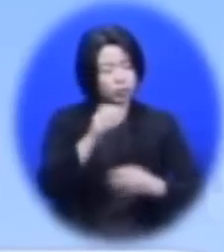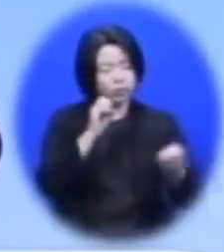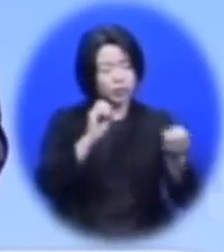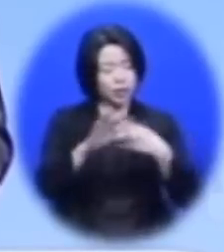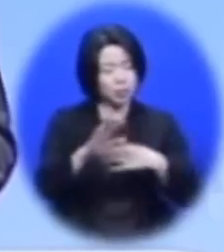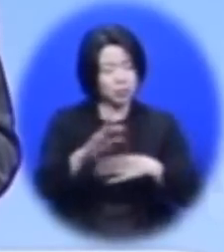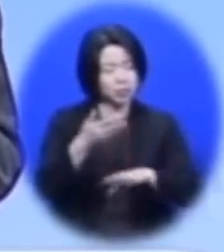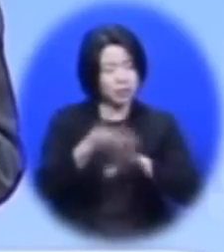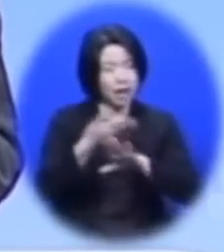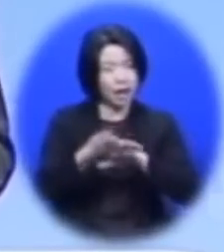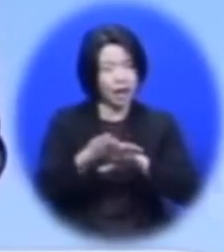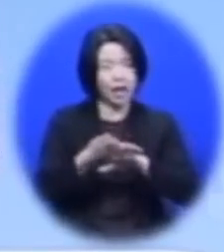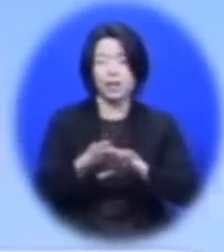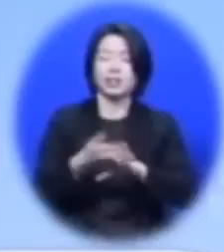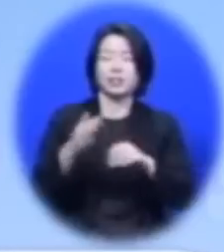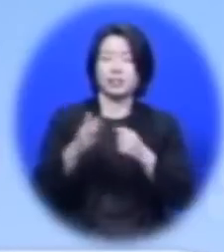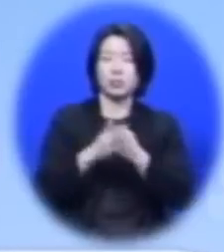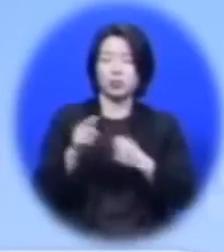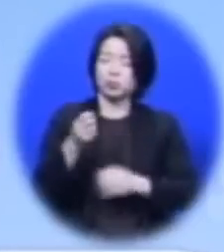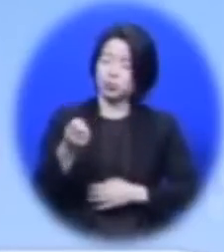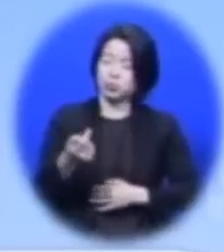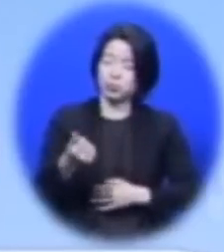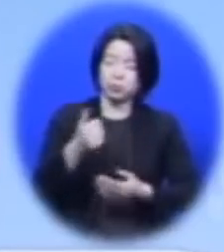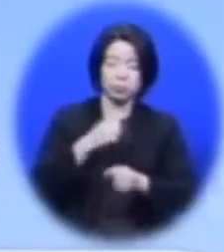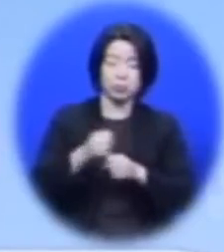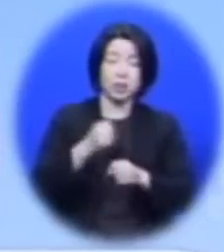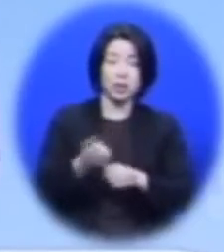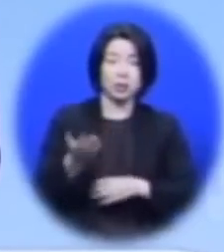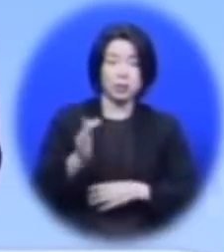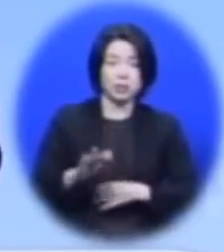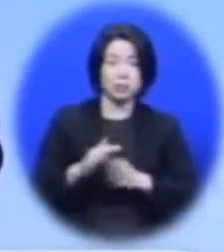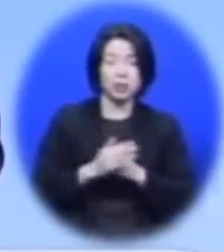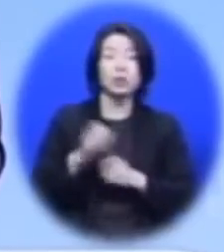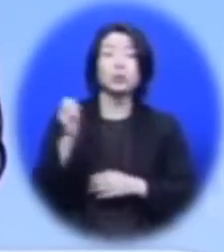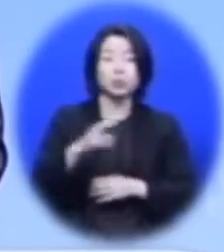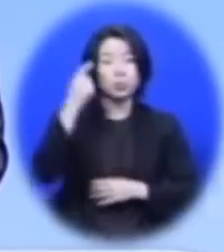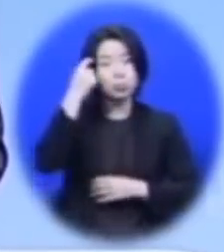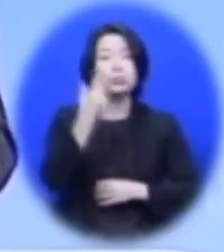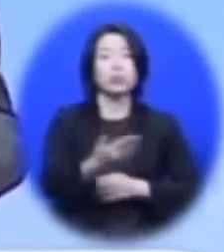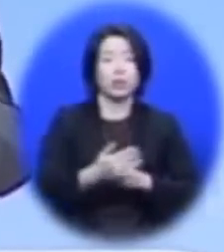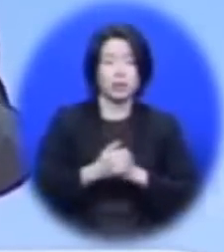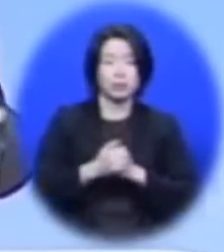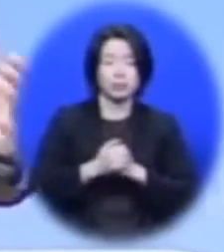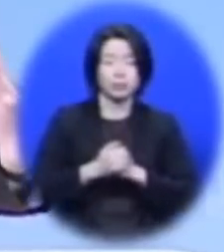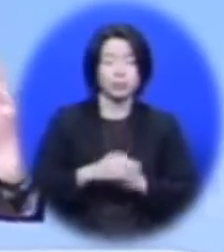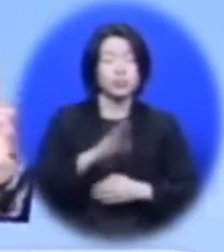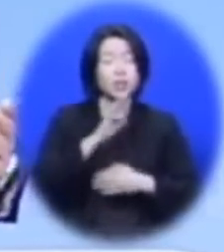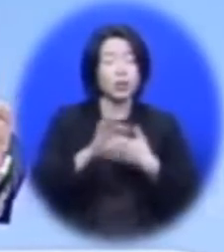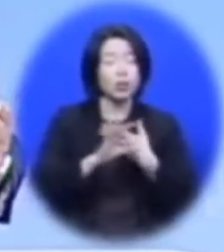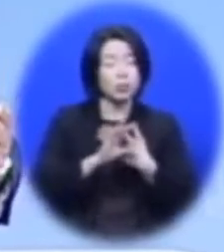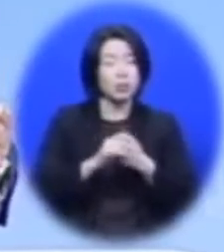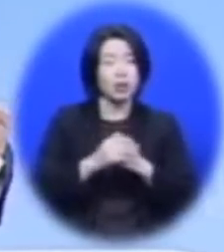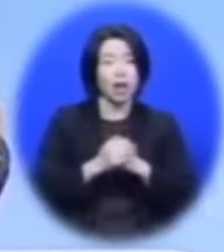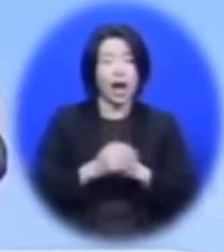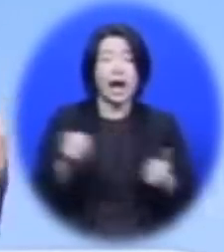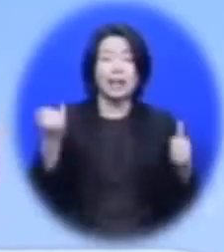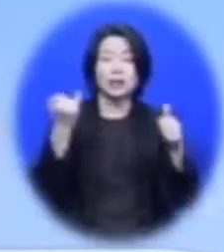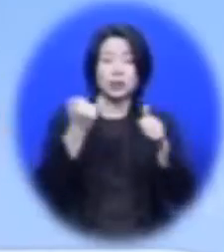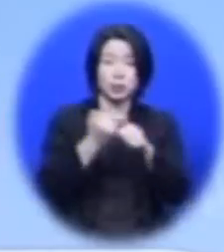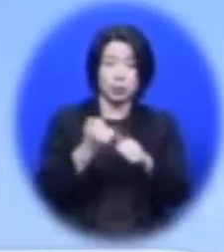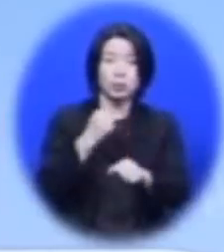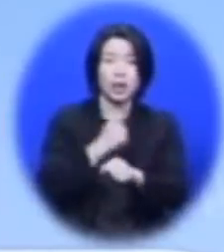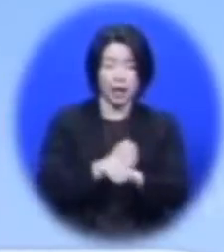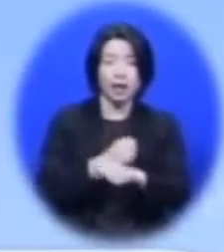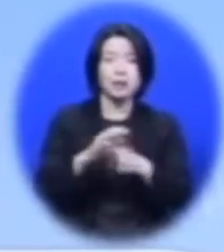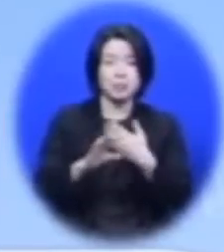다른 대답을 하니까 좀 난감하긴 한데, 그래서 또 물었어요. 너 결혼을 한다는 일은 그꽤